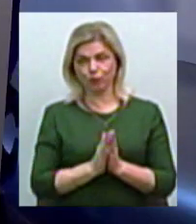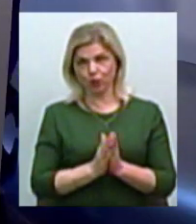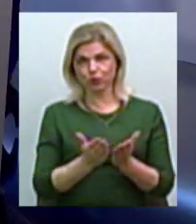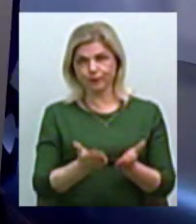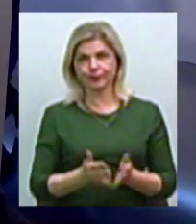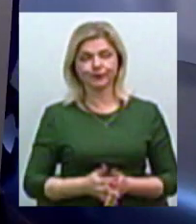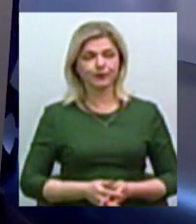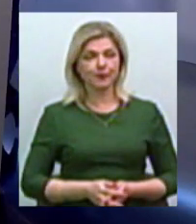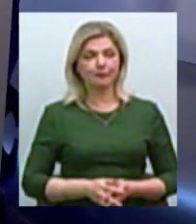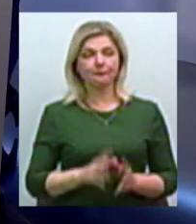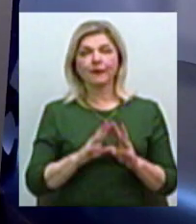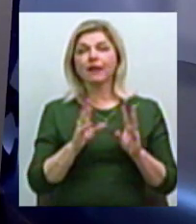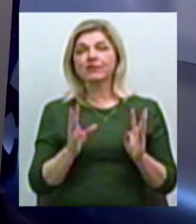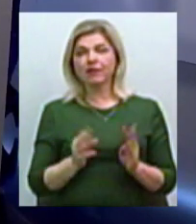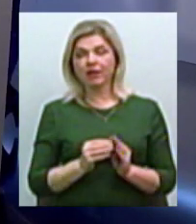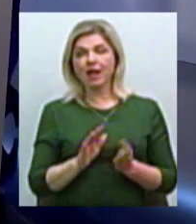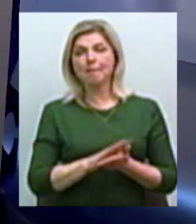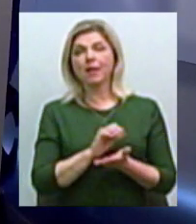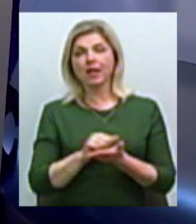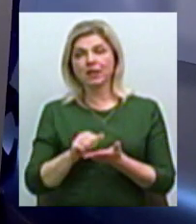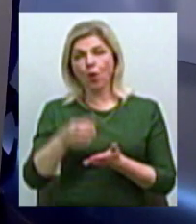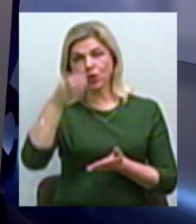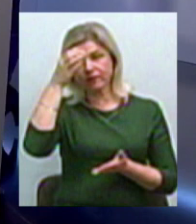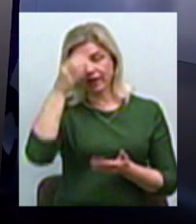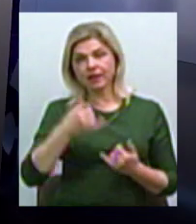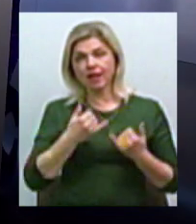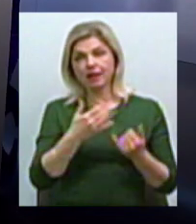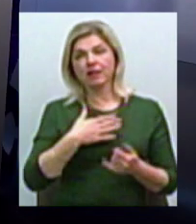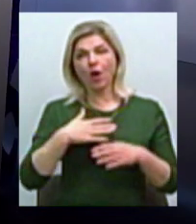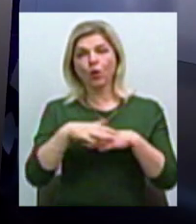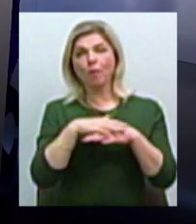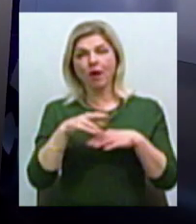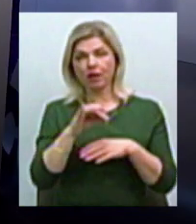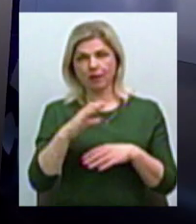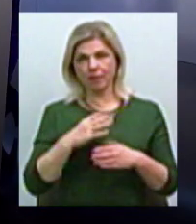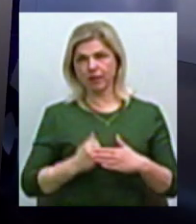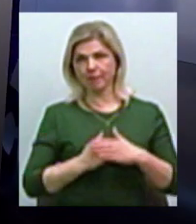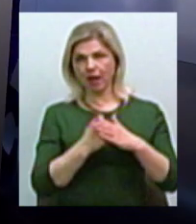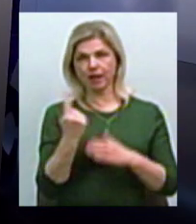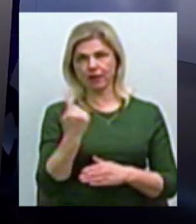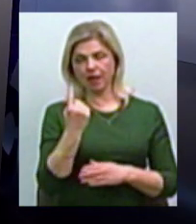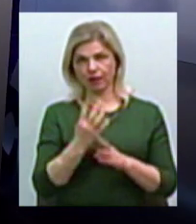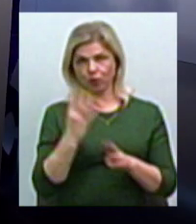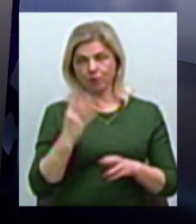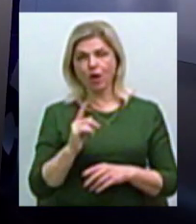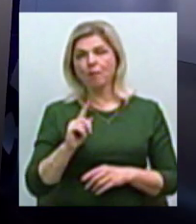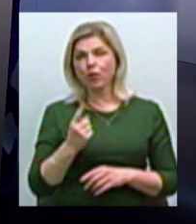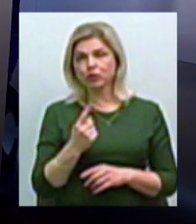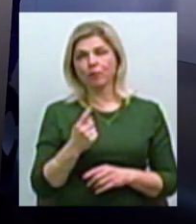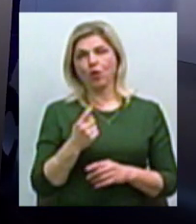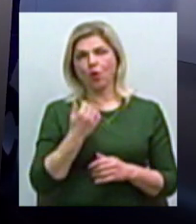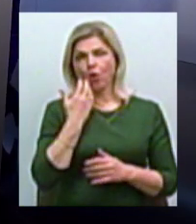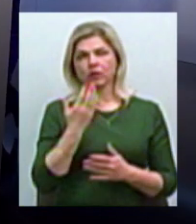взагалі, медіа-освіта для нашої громади, вона стала пріоритетом, особливо останні роки, коли іде